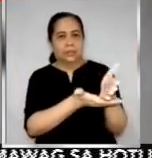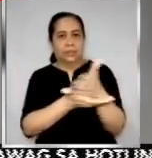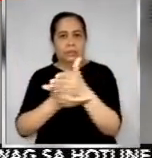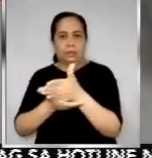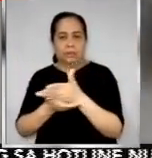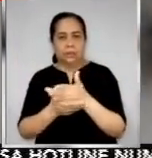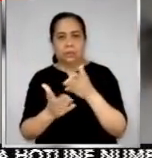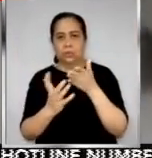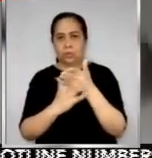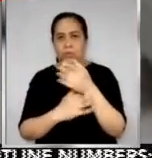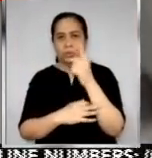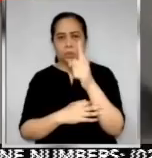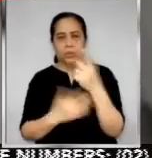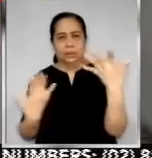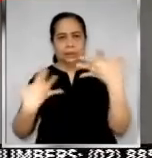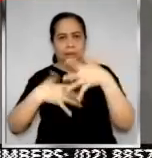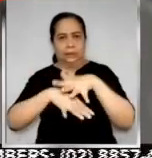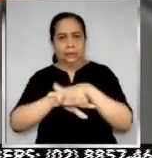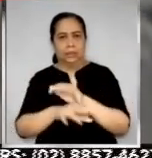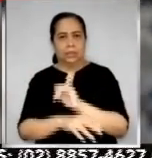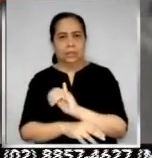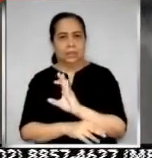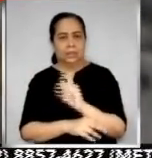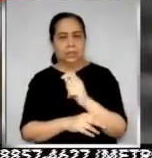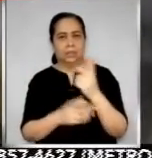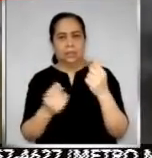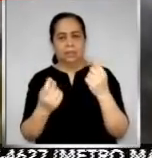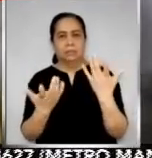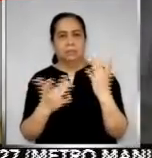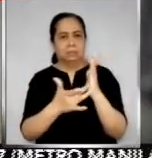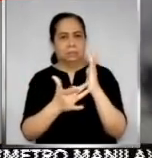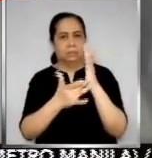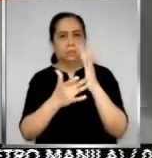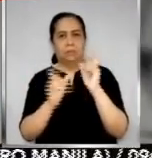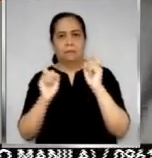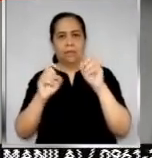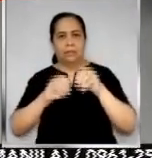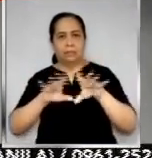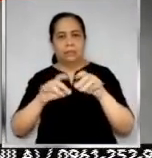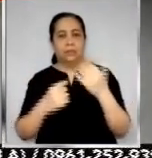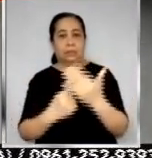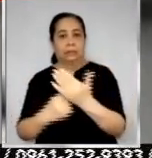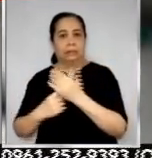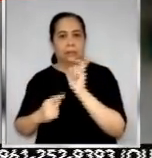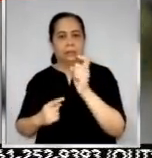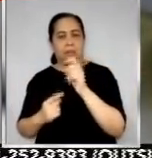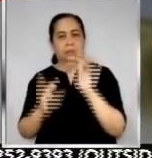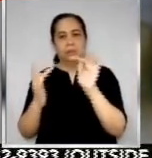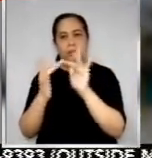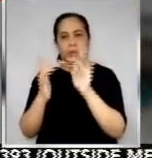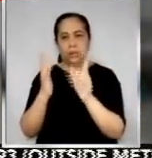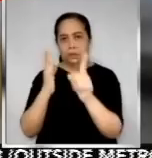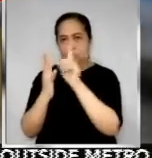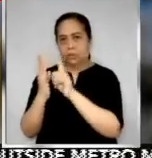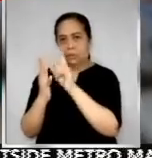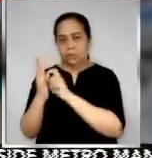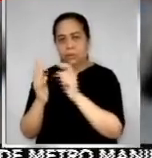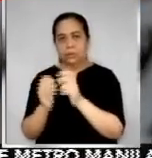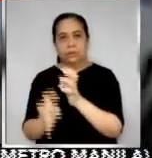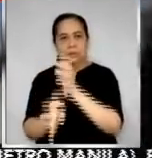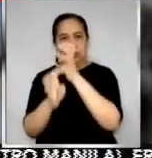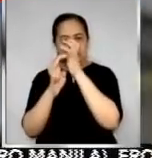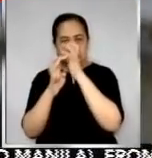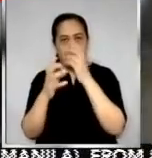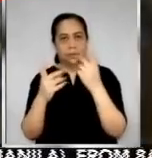isang integrated ICT infrastructure para sa mabilis na isolation at contact tracing. Istriktong pagpapatupad sa